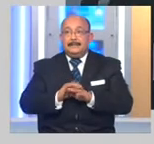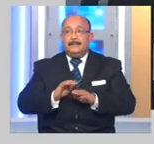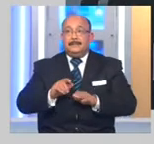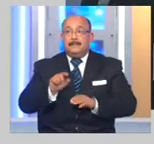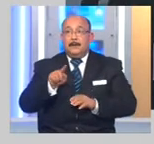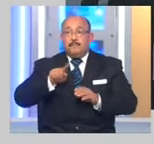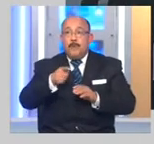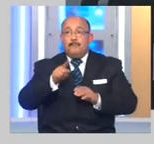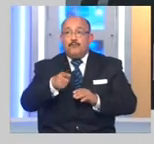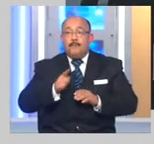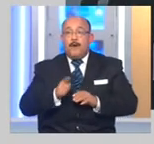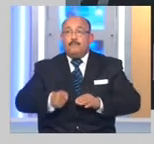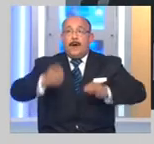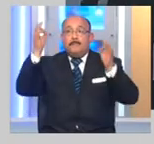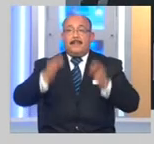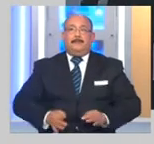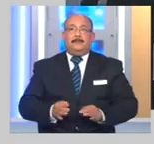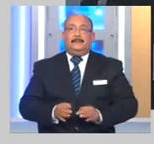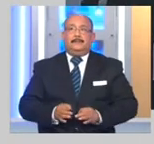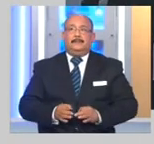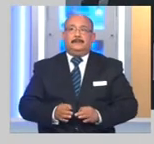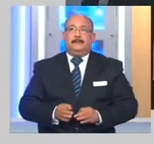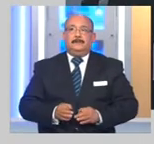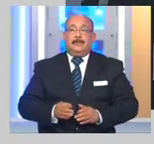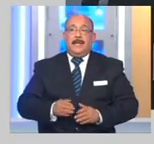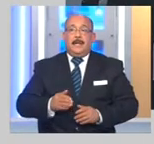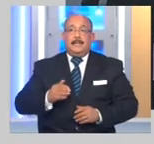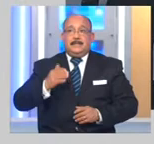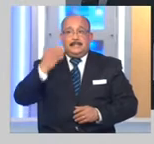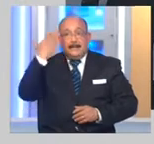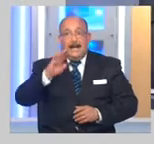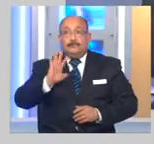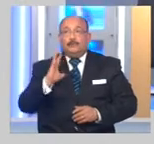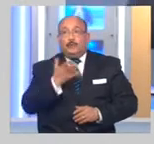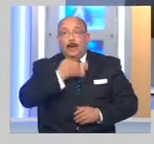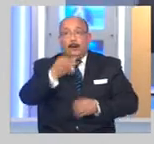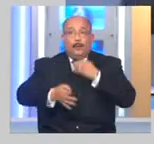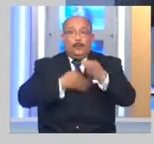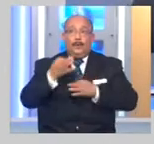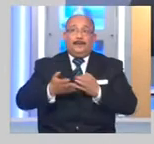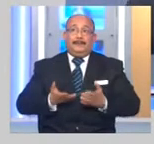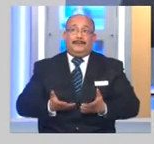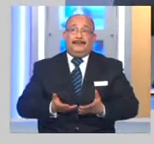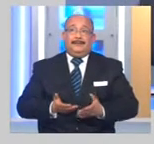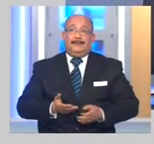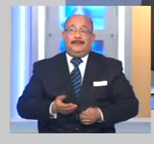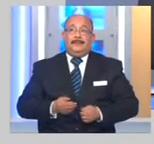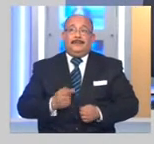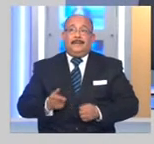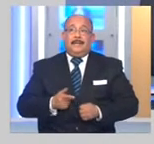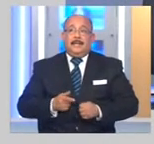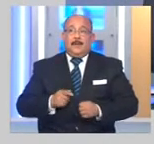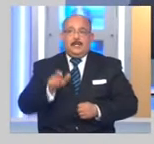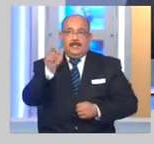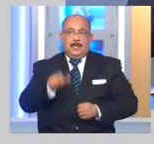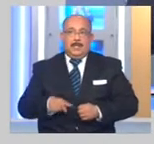اقتصادية اللي هو مستفيد أول منها، مركز بريد، قباضة، مركز بنكي، يجي يمشي يعتدي عليها يخربها. أنا